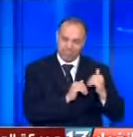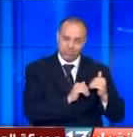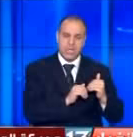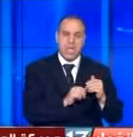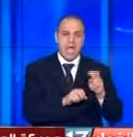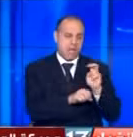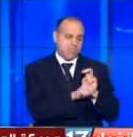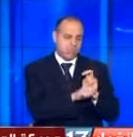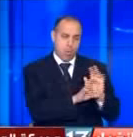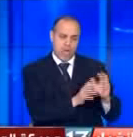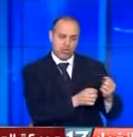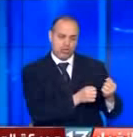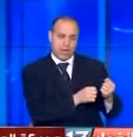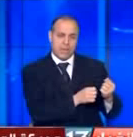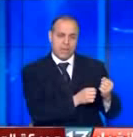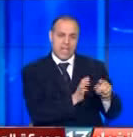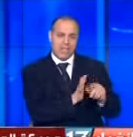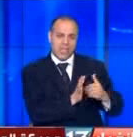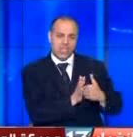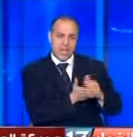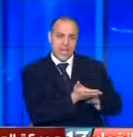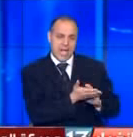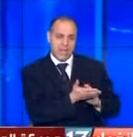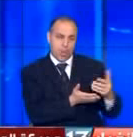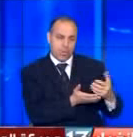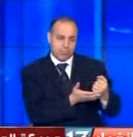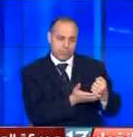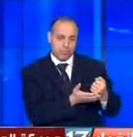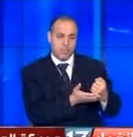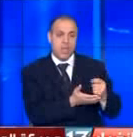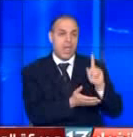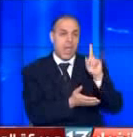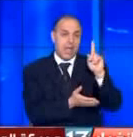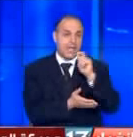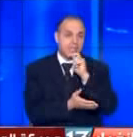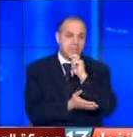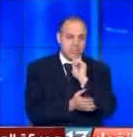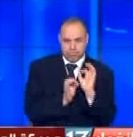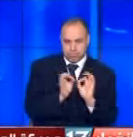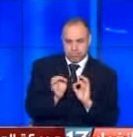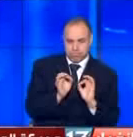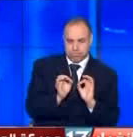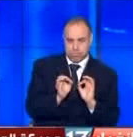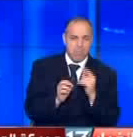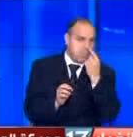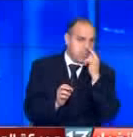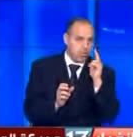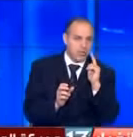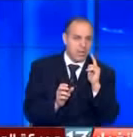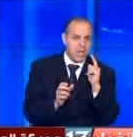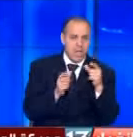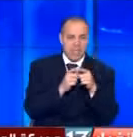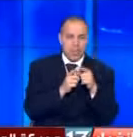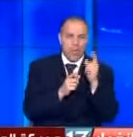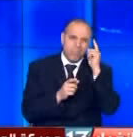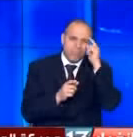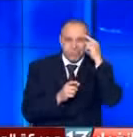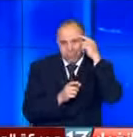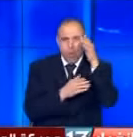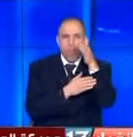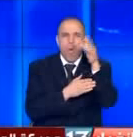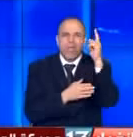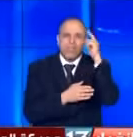والرقة السورية. وفي آخر حصلات لعناصر تنظيم داعش الإرهابي، كد الخبراء أنه لا يزال في العراق وسوريا نحو 15